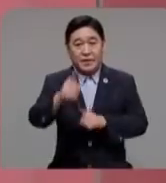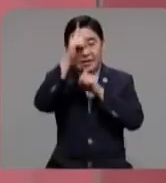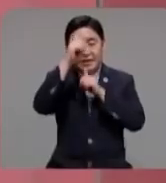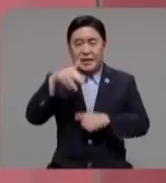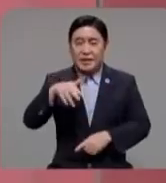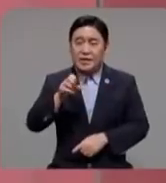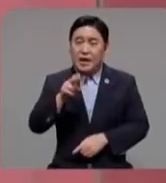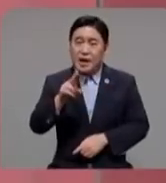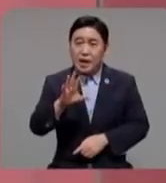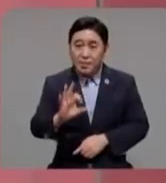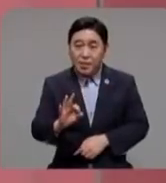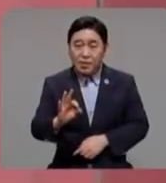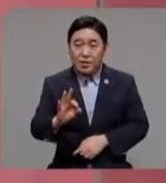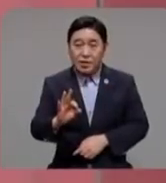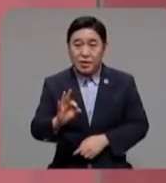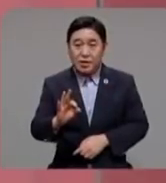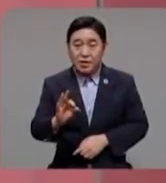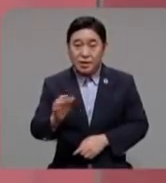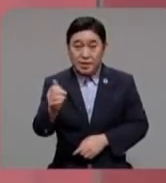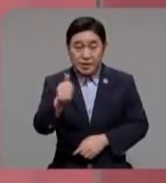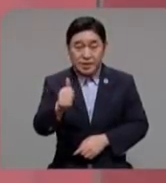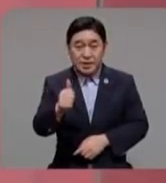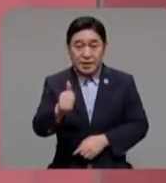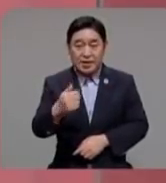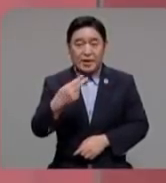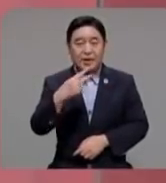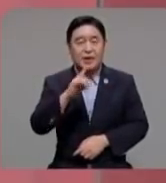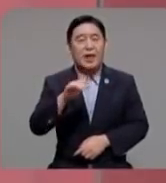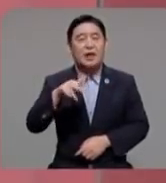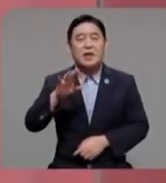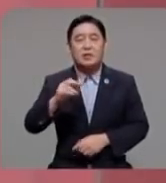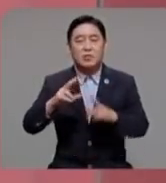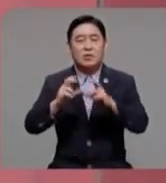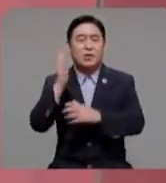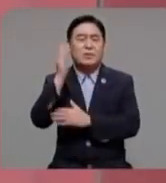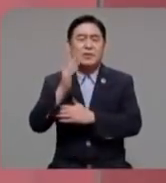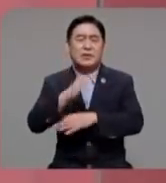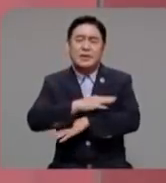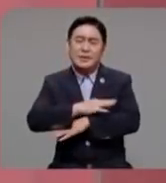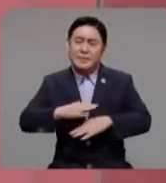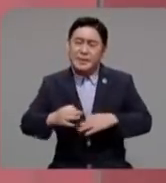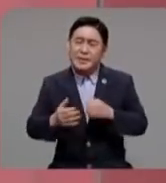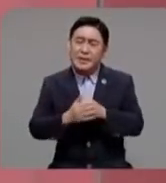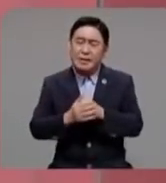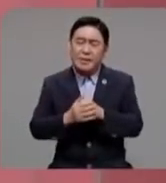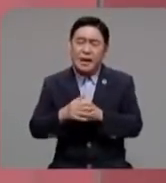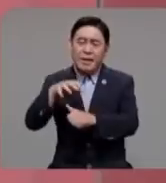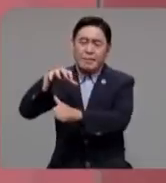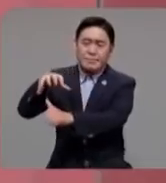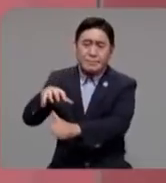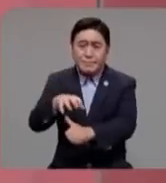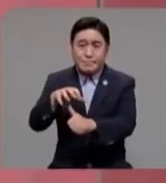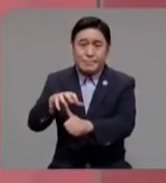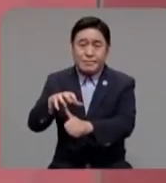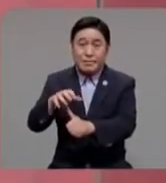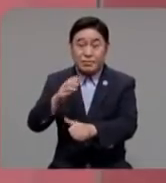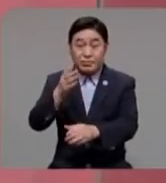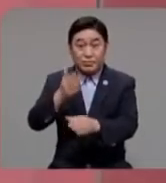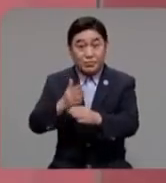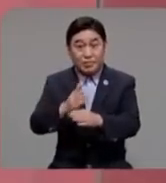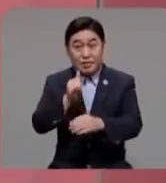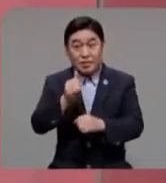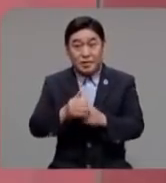이재명이 지금 대장동 비리로 아주 궁지에 몰려 있는데요.